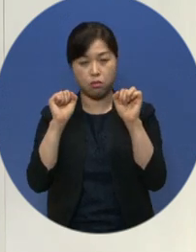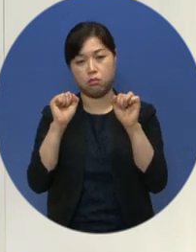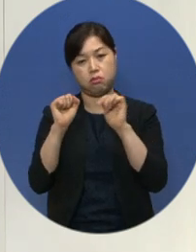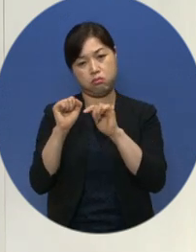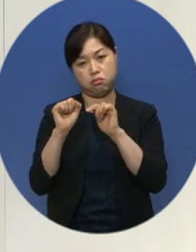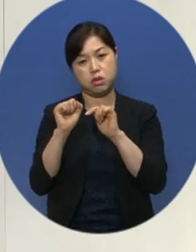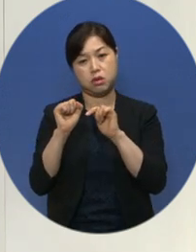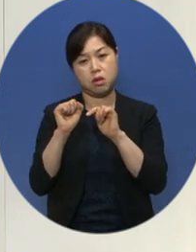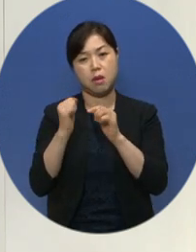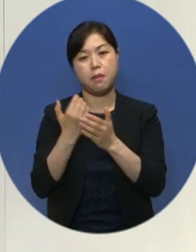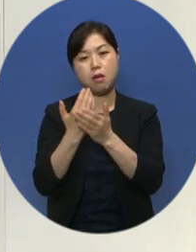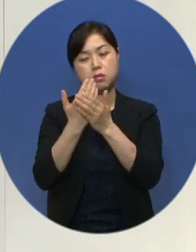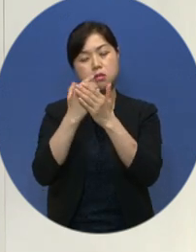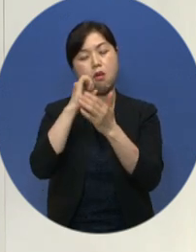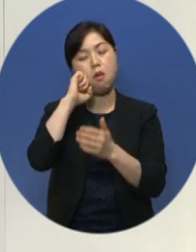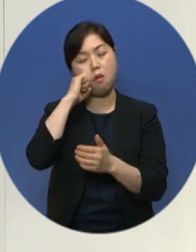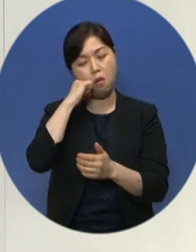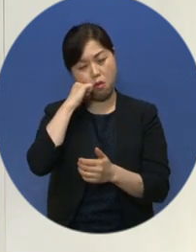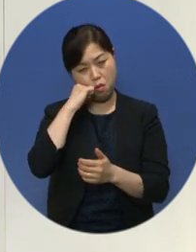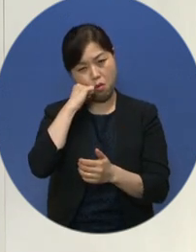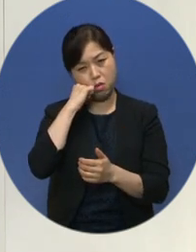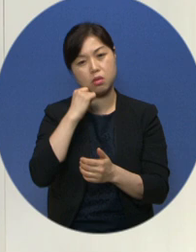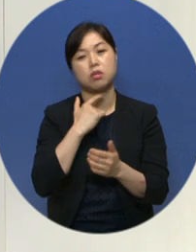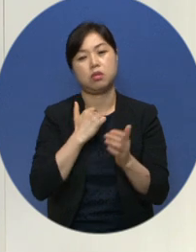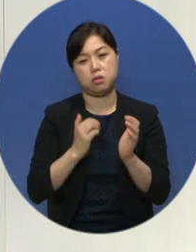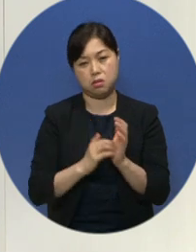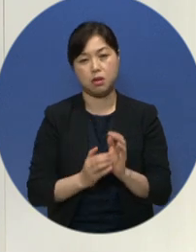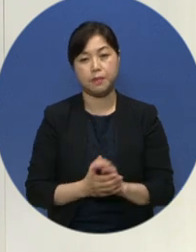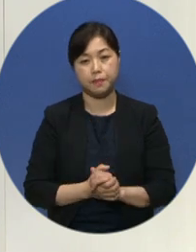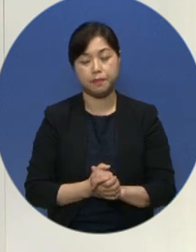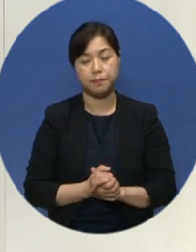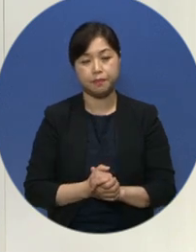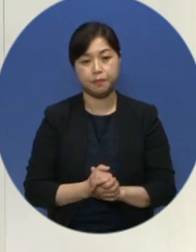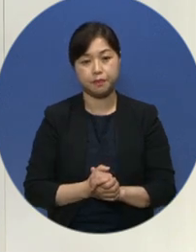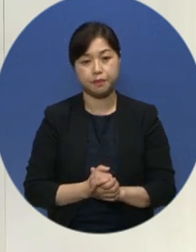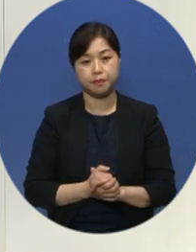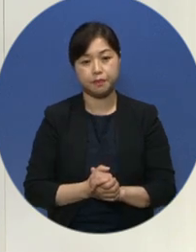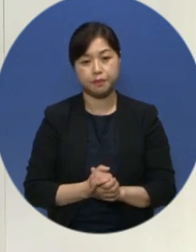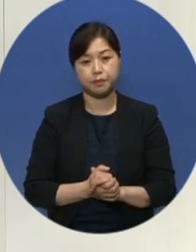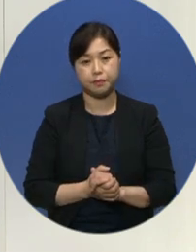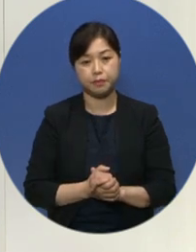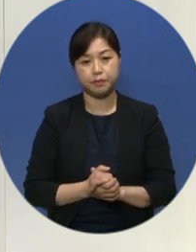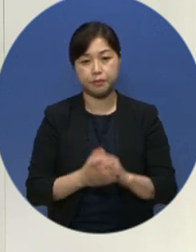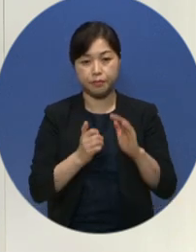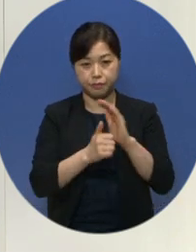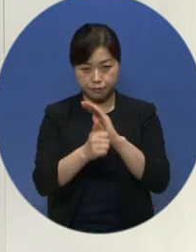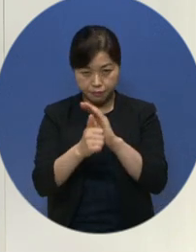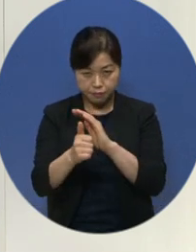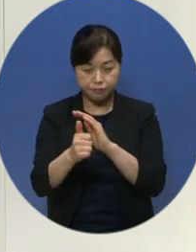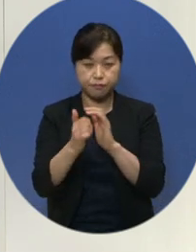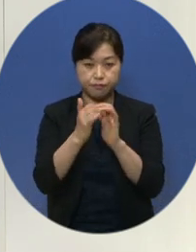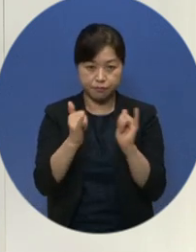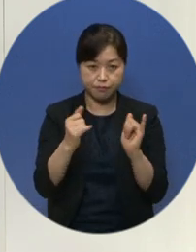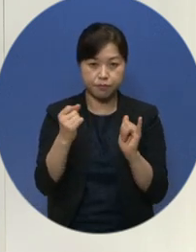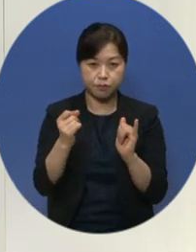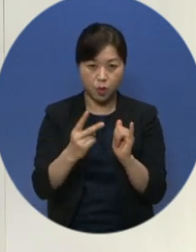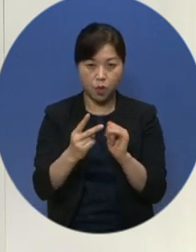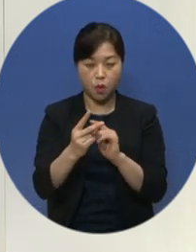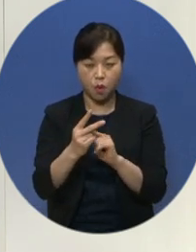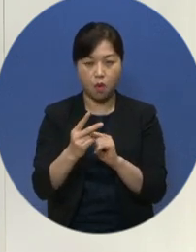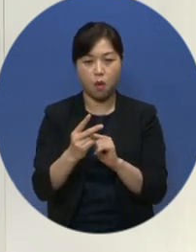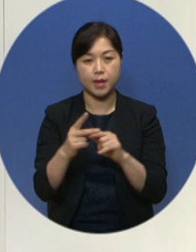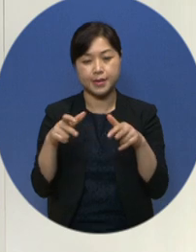조금 어려운 부분이 있었죠 예 그러다가 이제 그 우리 선수들이 라든지 관련자들이